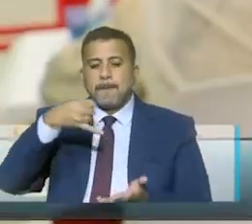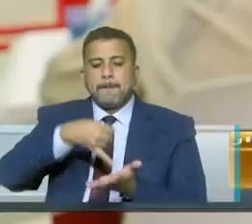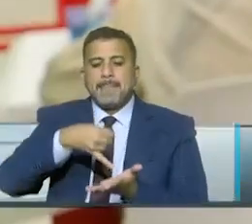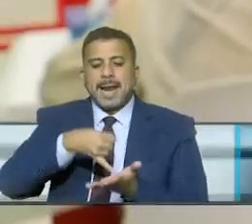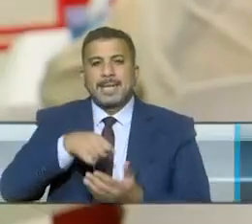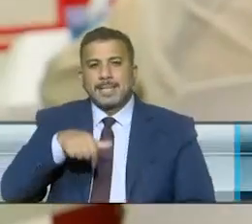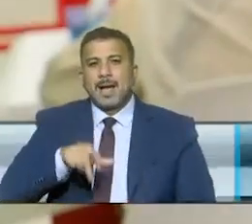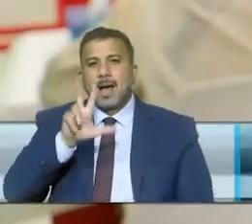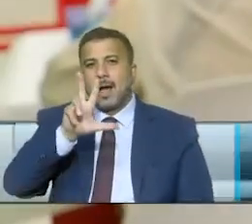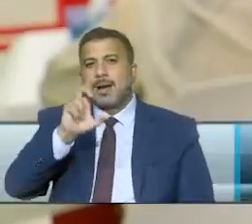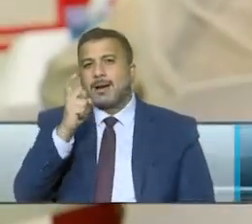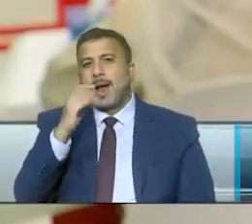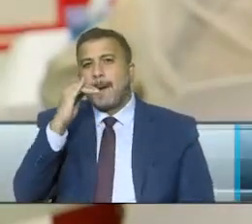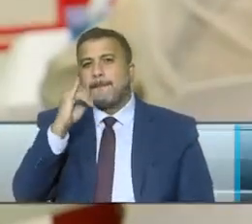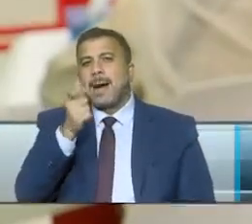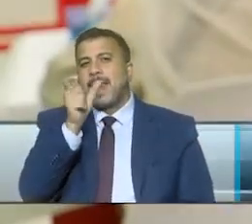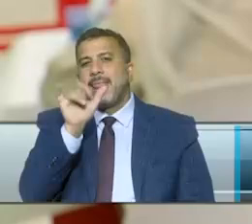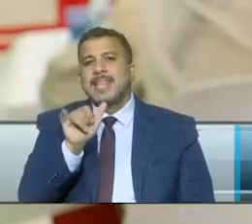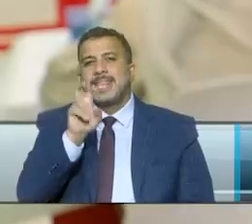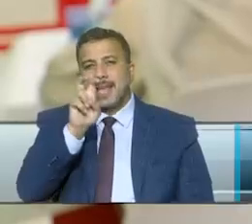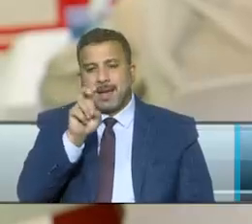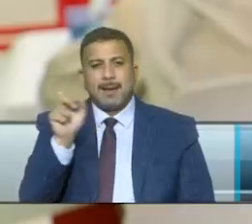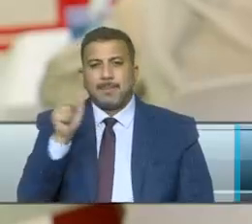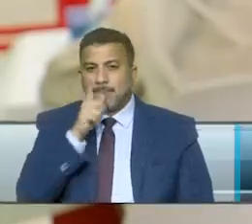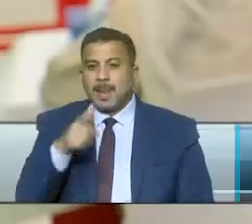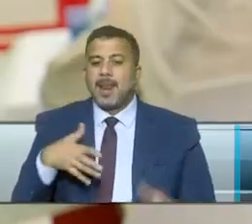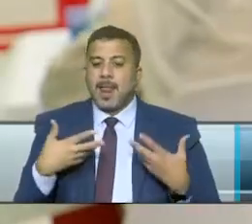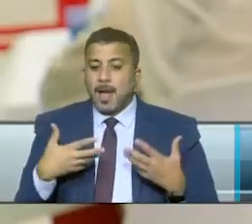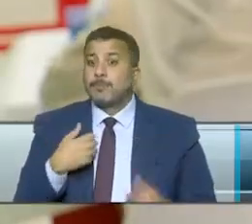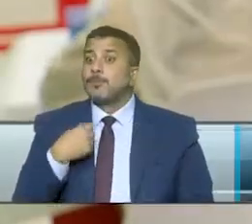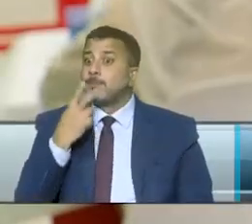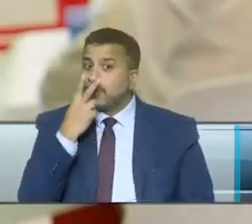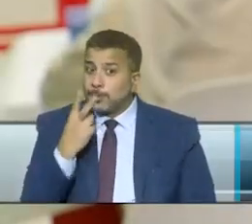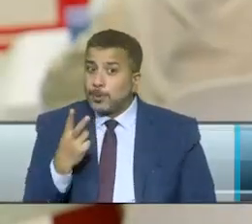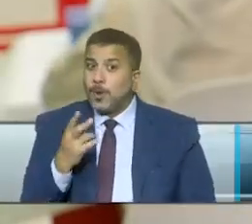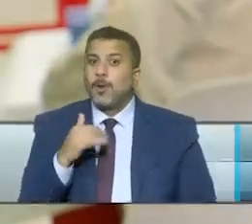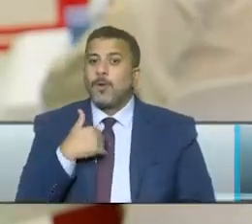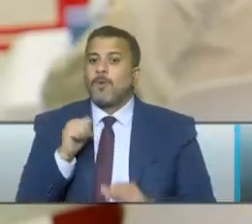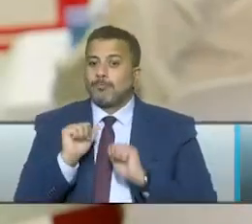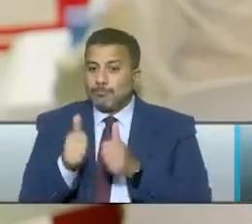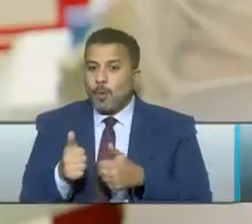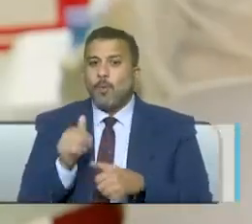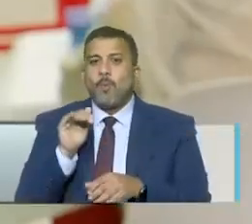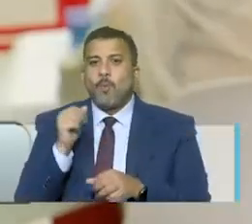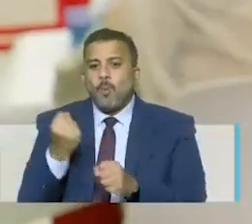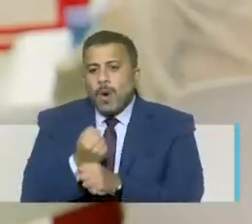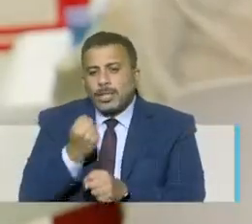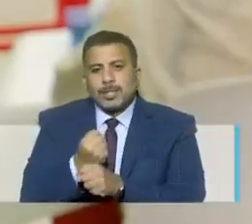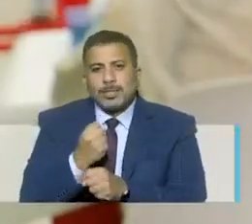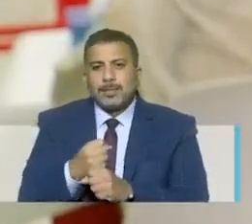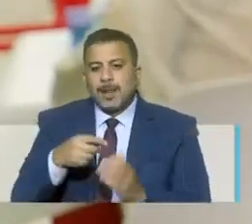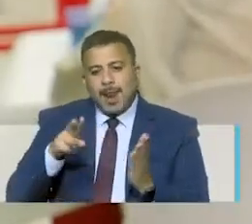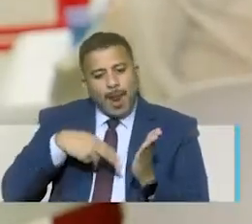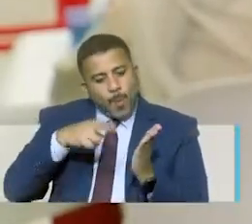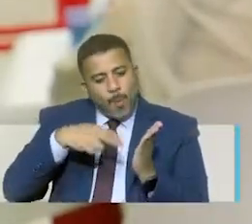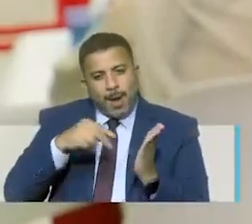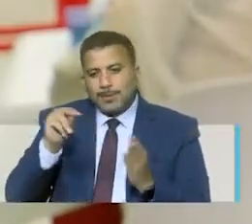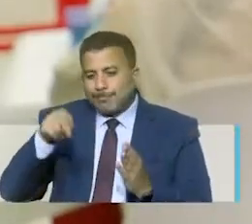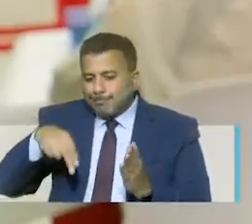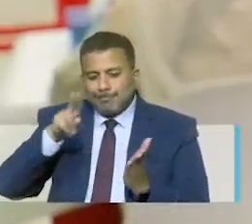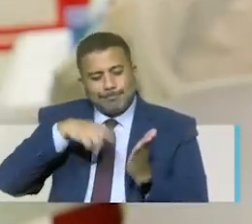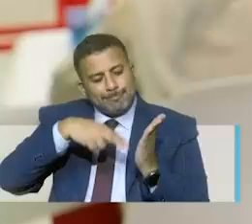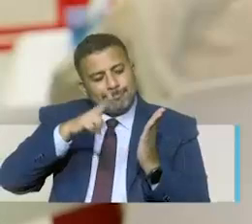الرحمانية ولعبت وشفت ورشة ولونت واستخدمت